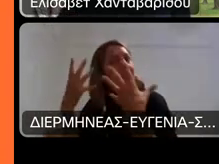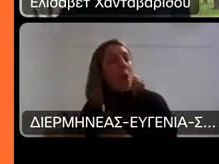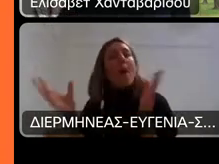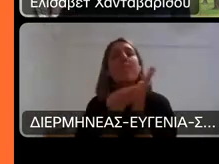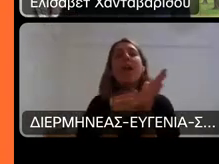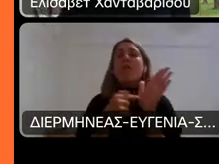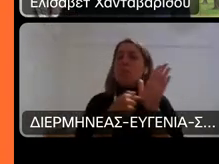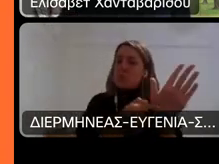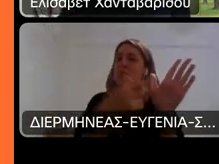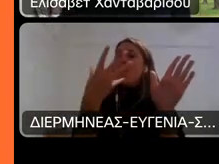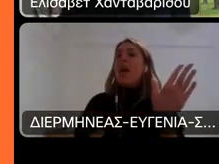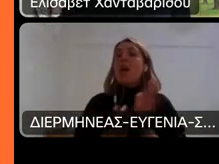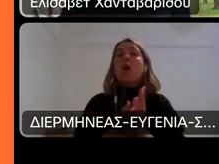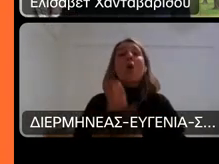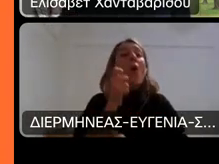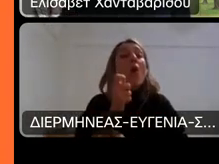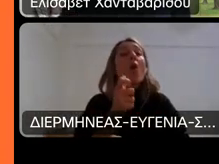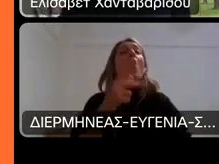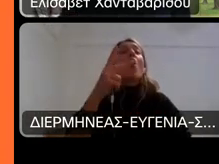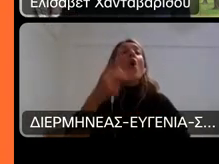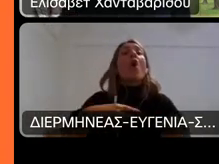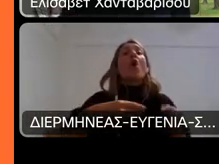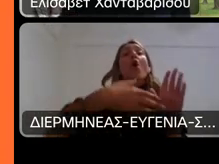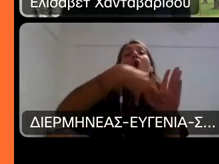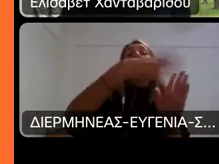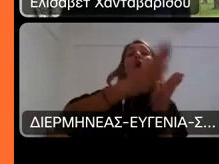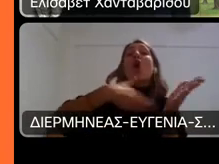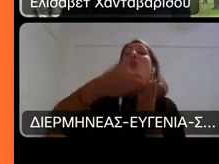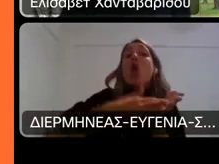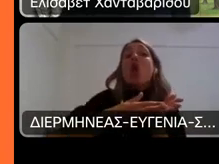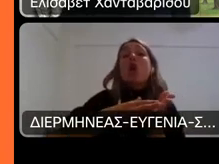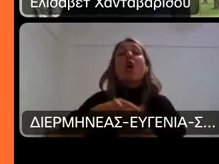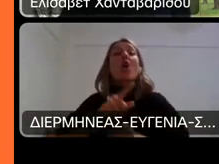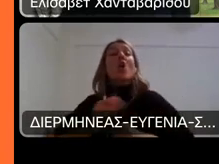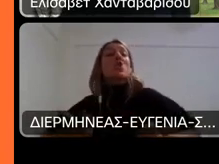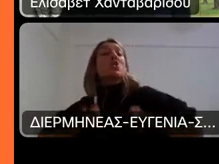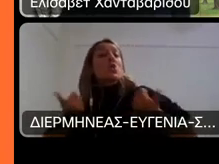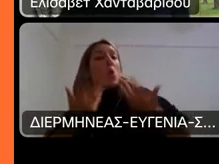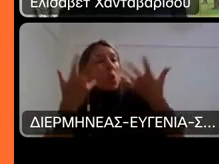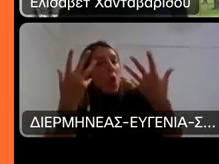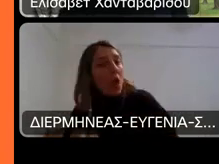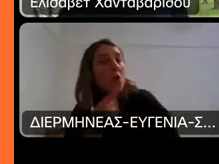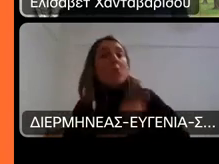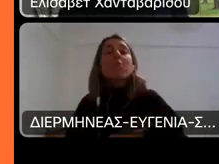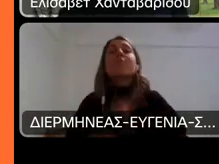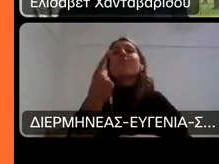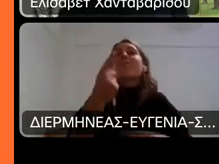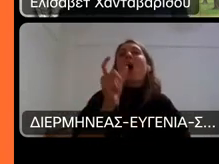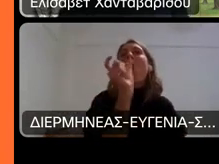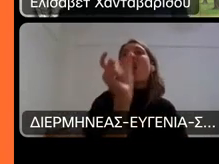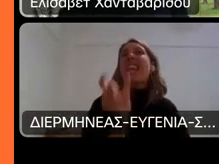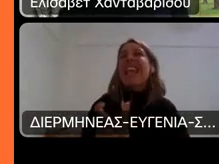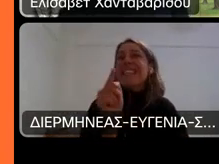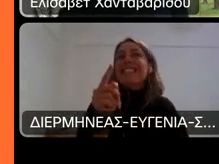παραδείγματα από το Color Youth, που γράφουν ποιοι όροι θεωρούνται προτιμόμενοι ή προσβλητικοί,